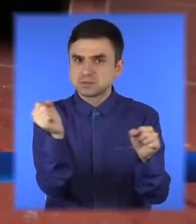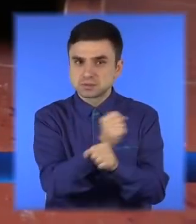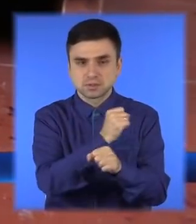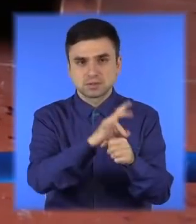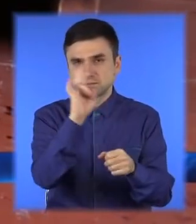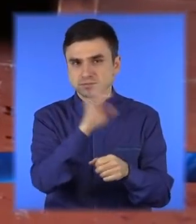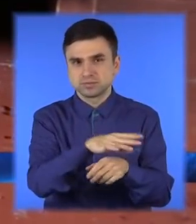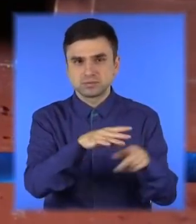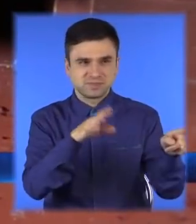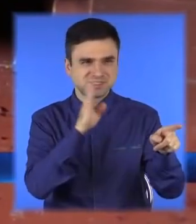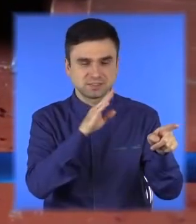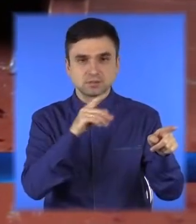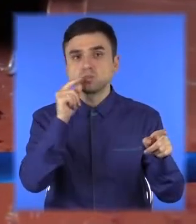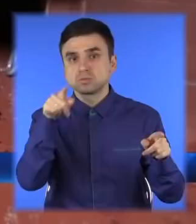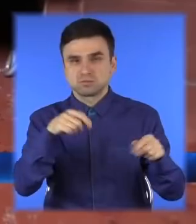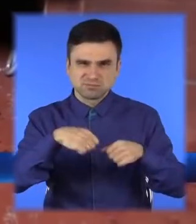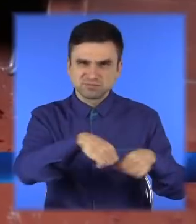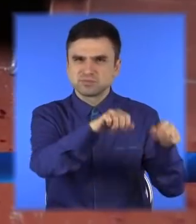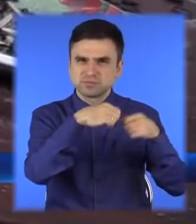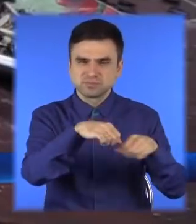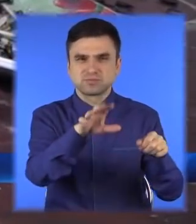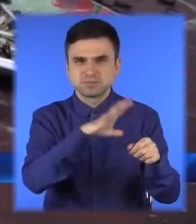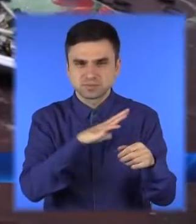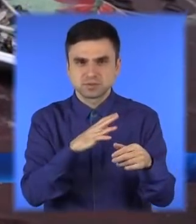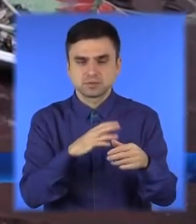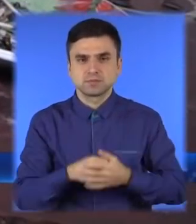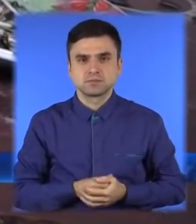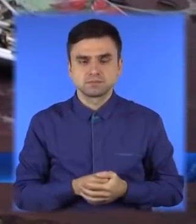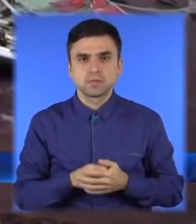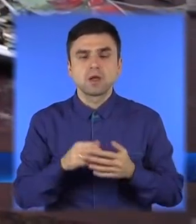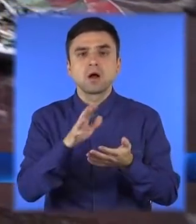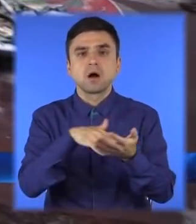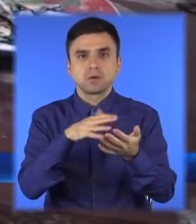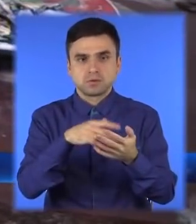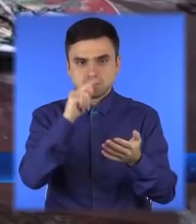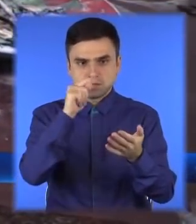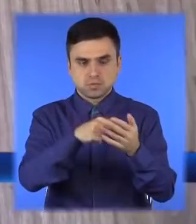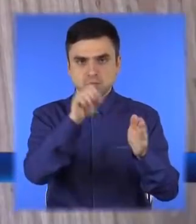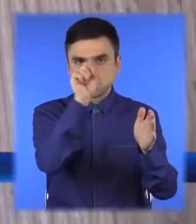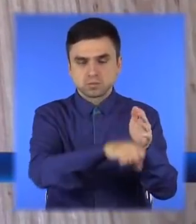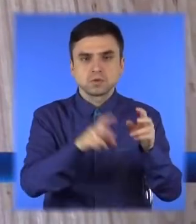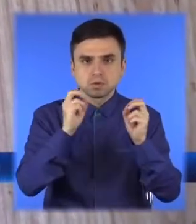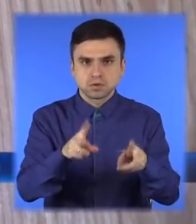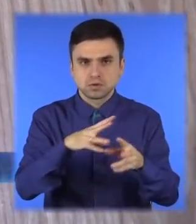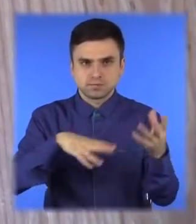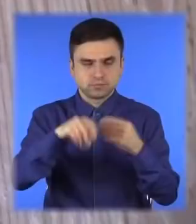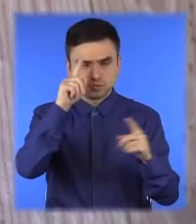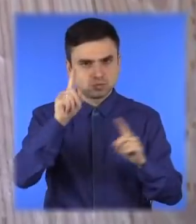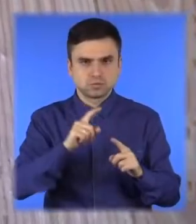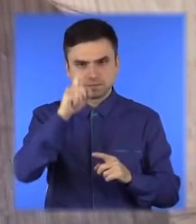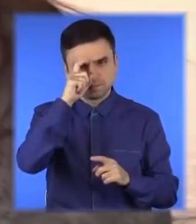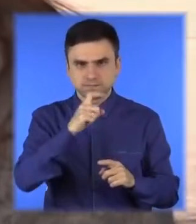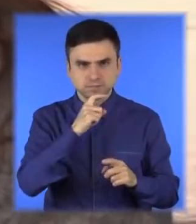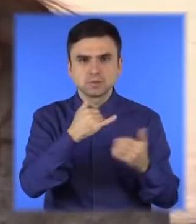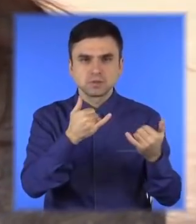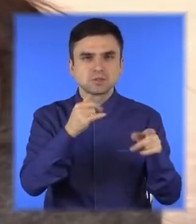доходило. Ніхто не розуміє, що могло стати причиною сварки, у котрій чоловік так жорстоко розправився з жінкою. Зараз він перебуває під